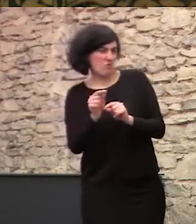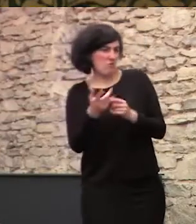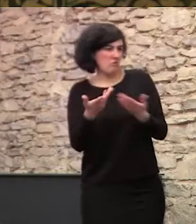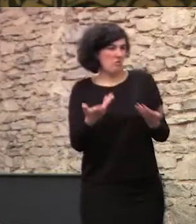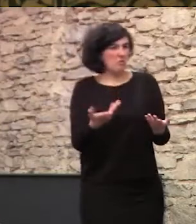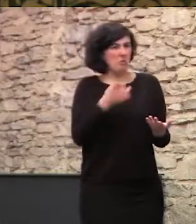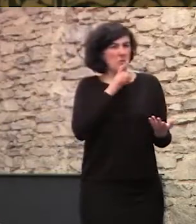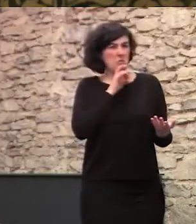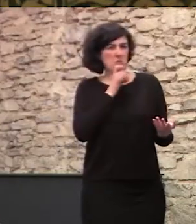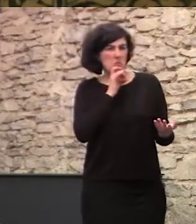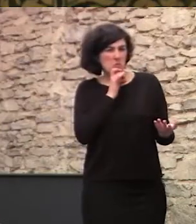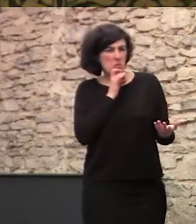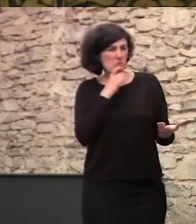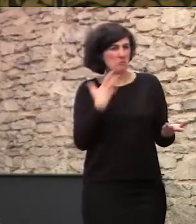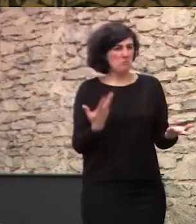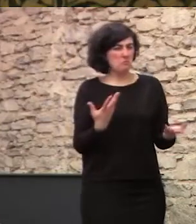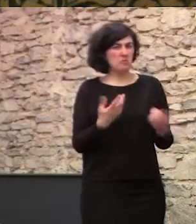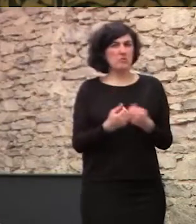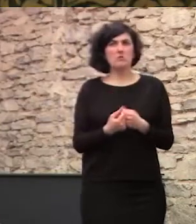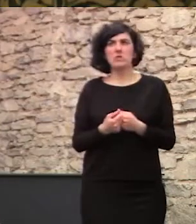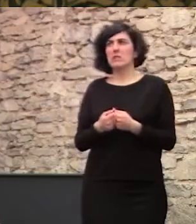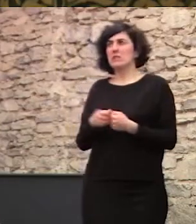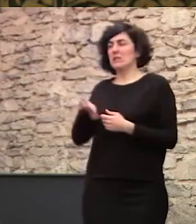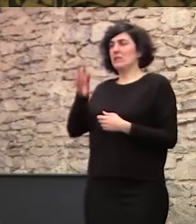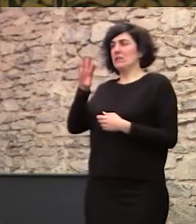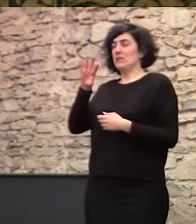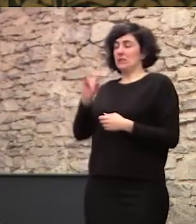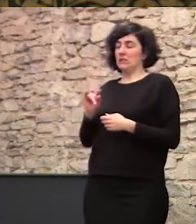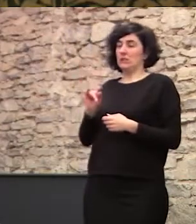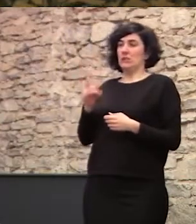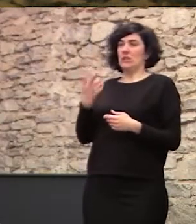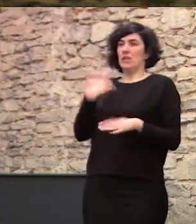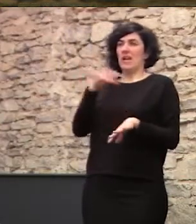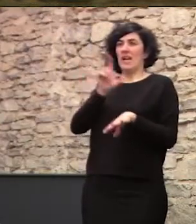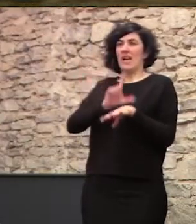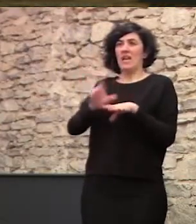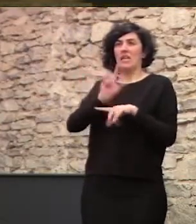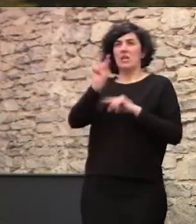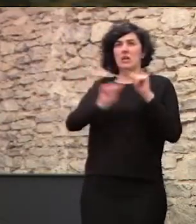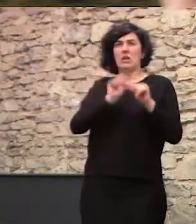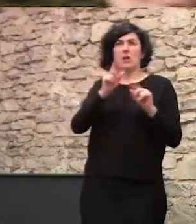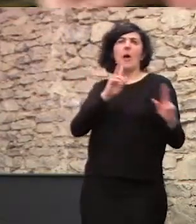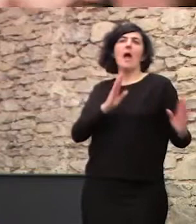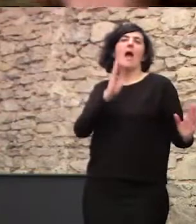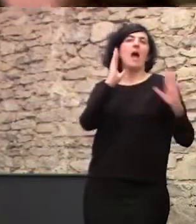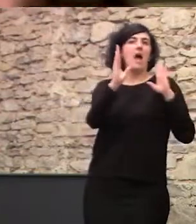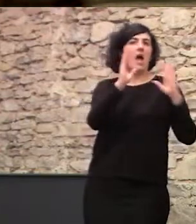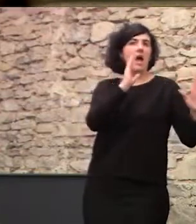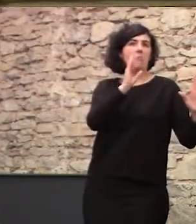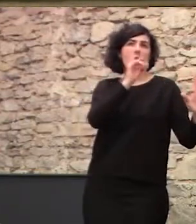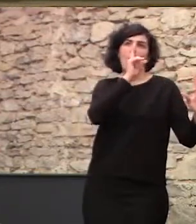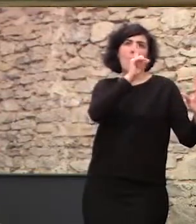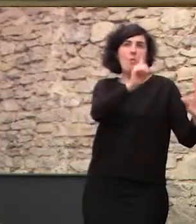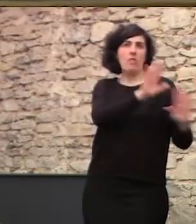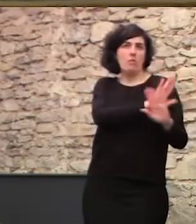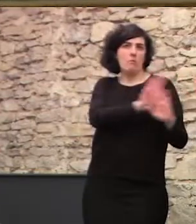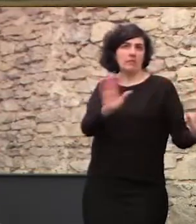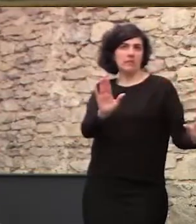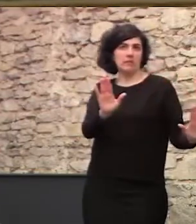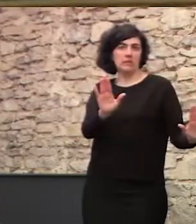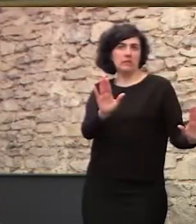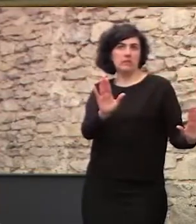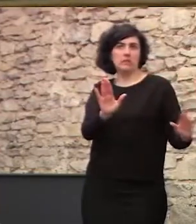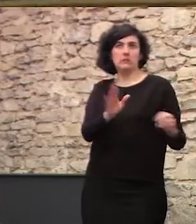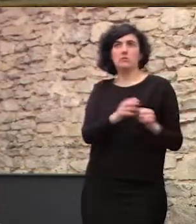duzu, zer kritikatu? Bai ez, bueno, kontua literaturkritikak egin dituela gari batean, baina urte betez bakarrik,